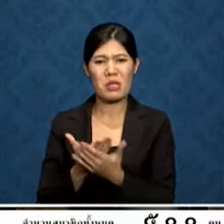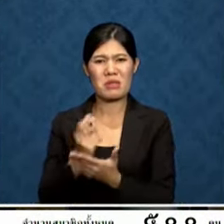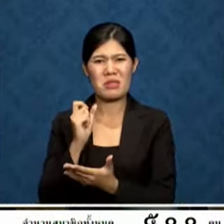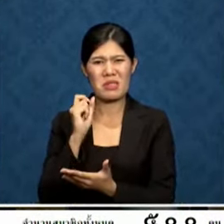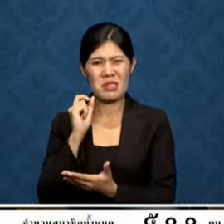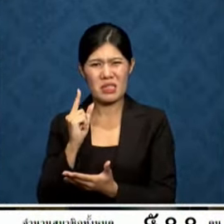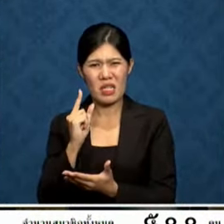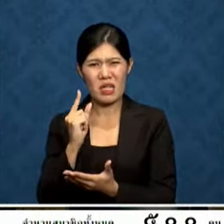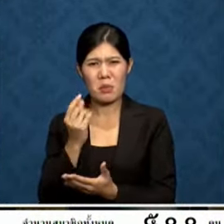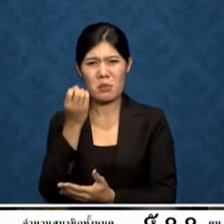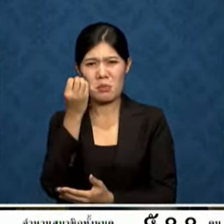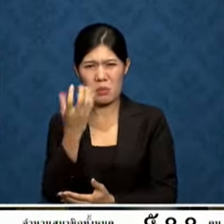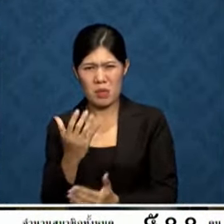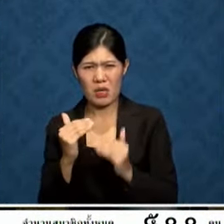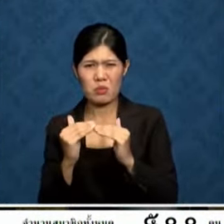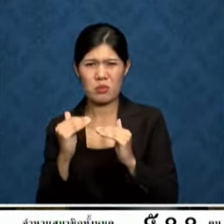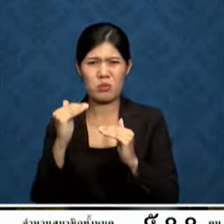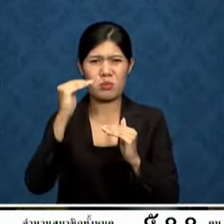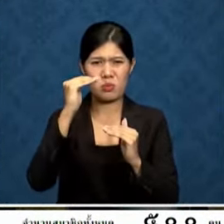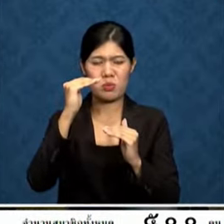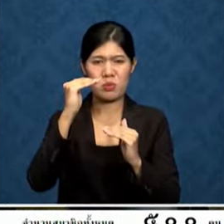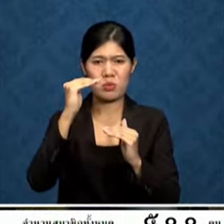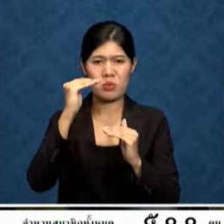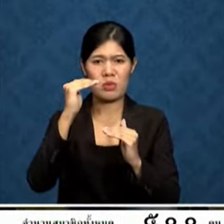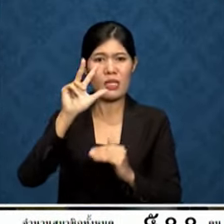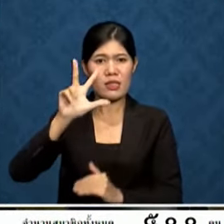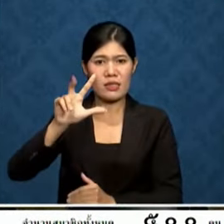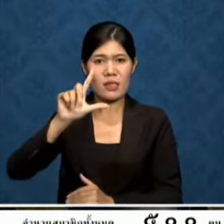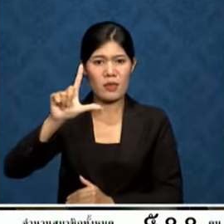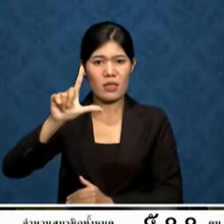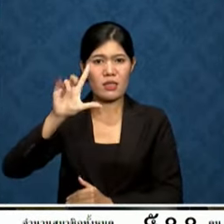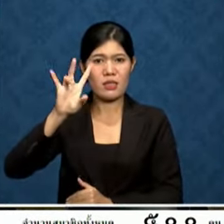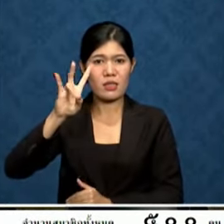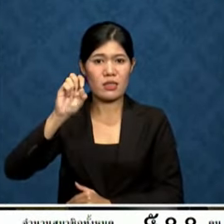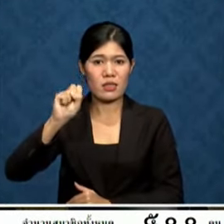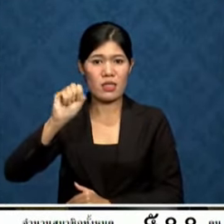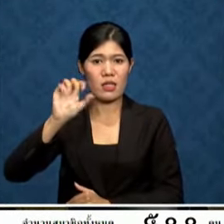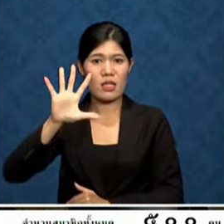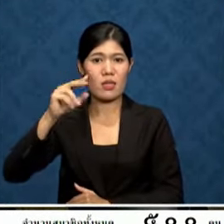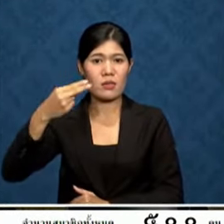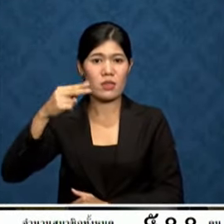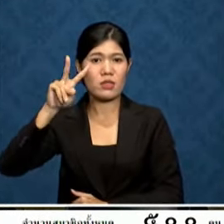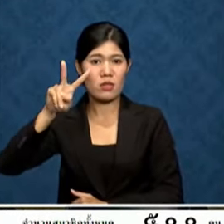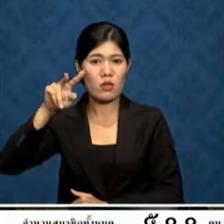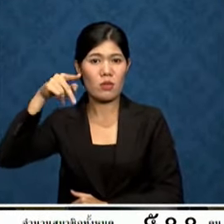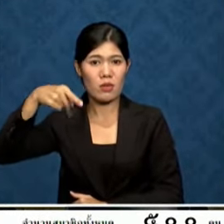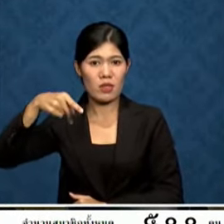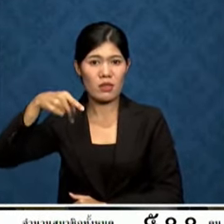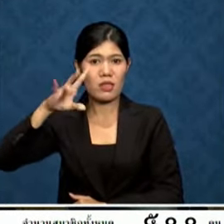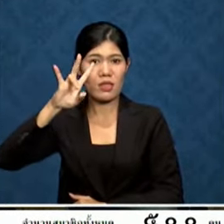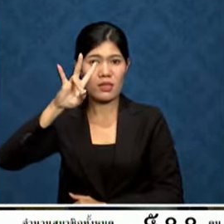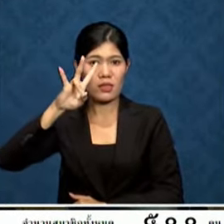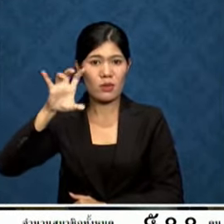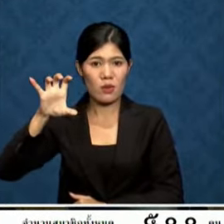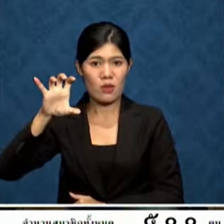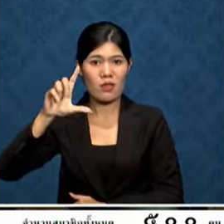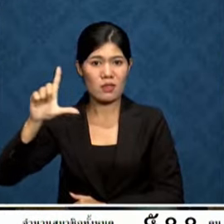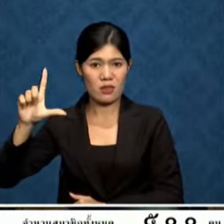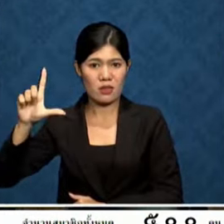เป็นประวัติกานะครับถึงจำนวน 3, 700,00052,000700